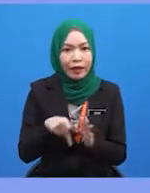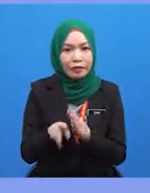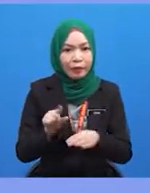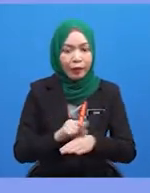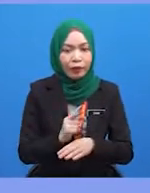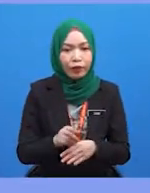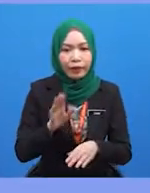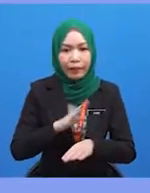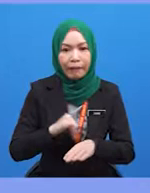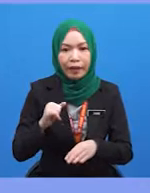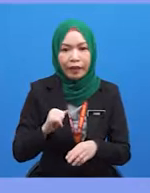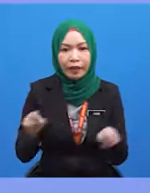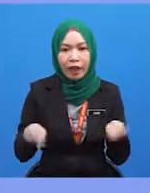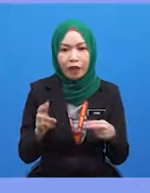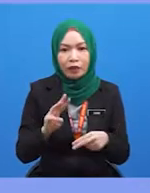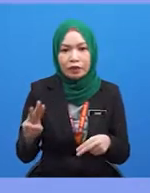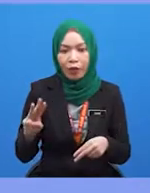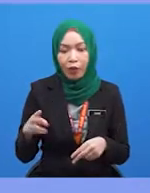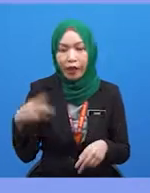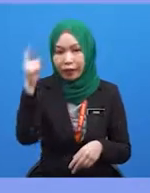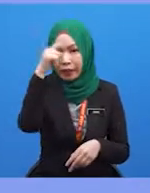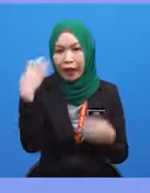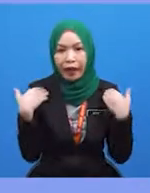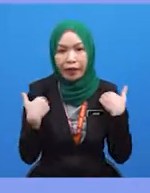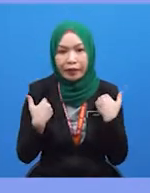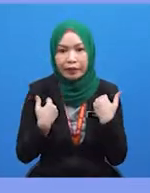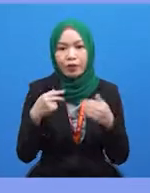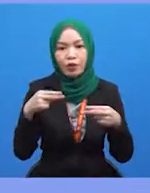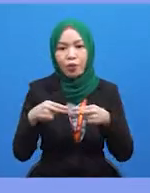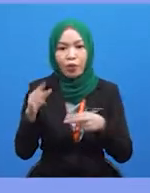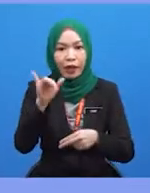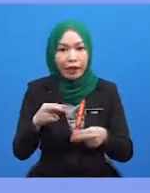mereka mempunyai hubungan yang rapat dengan pengguna.